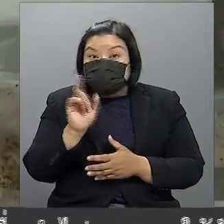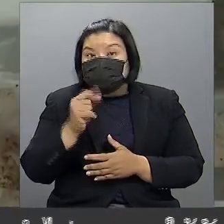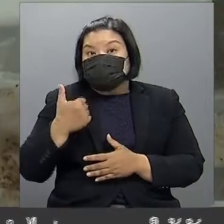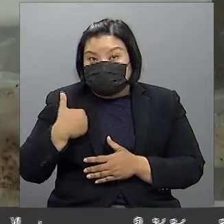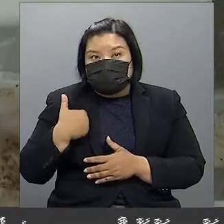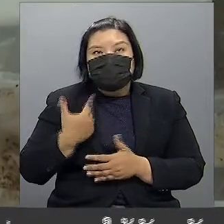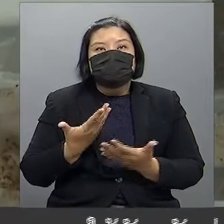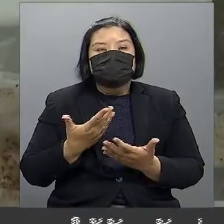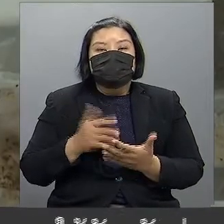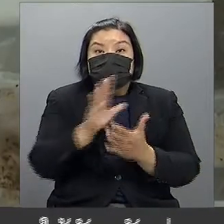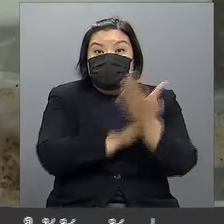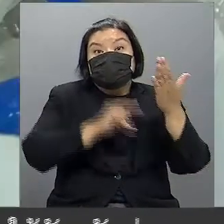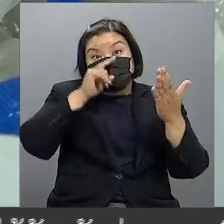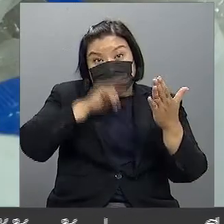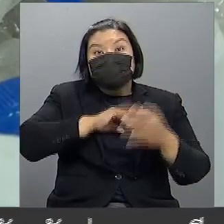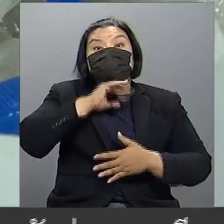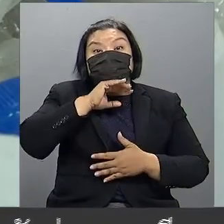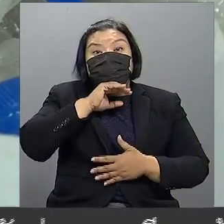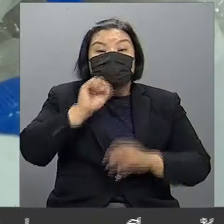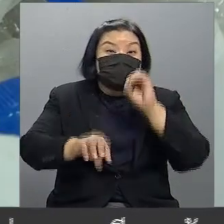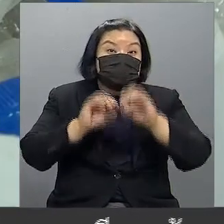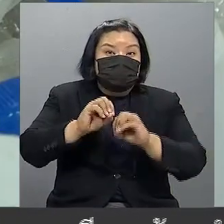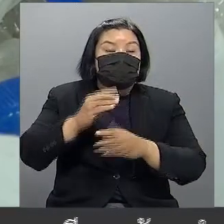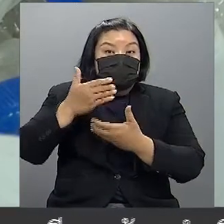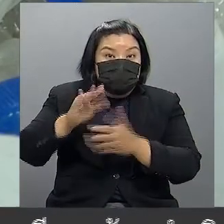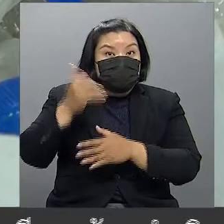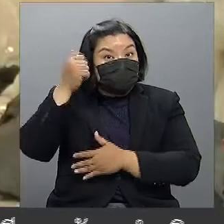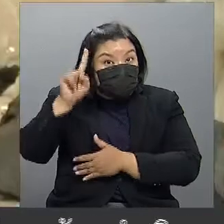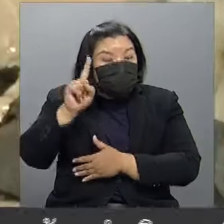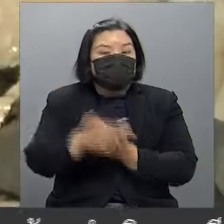ที่จะส่งมาวันละกว่า100กิโลกรัม